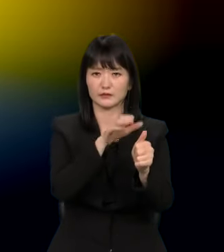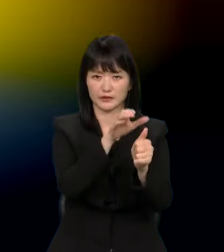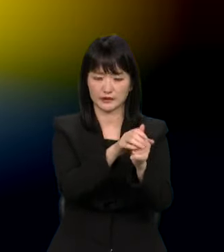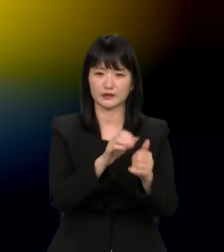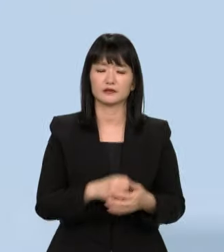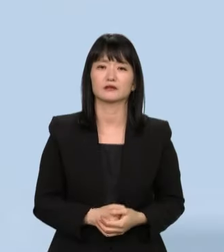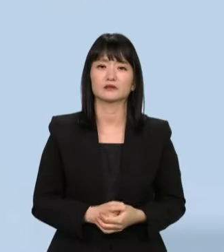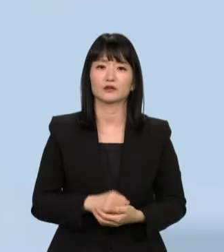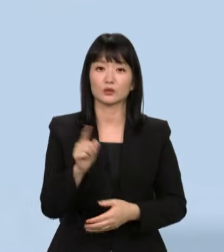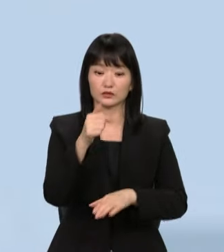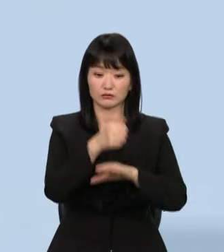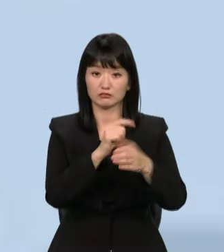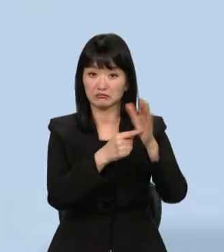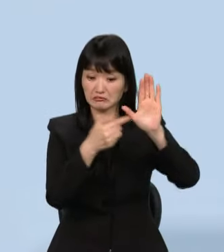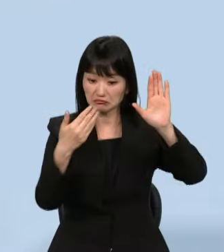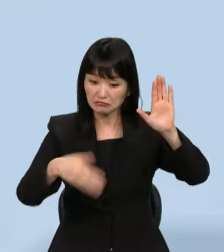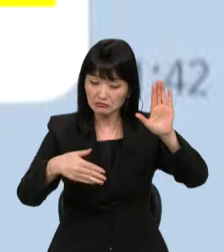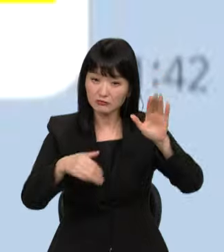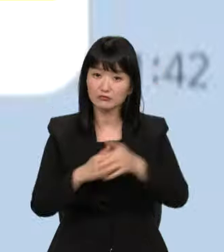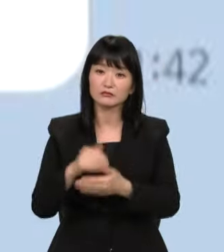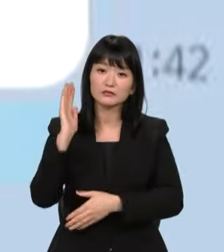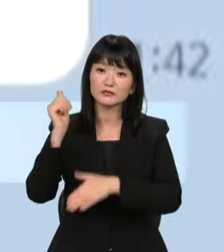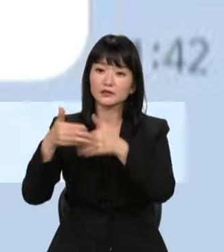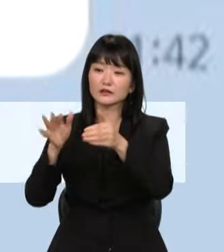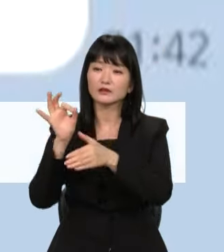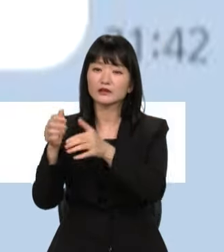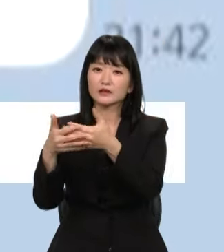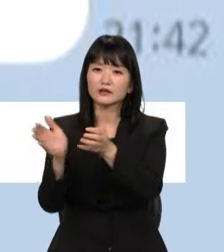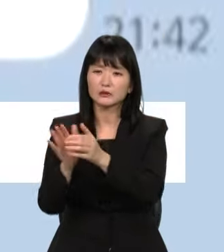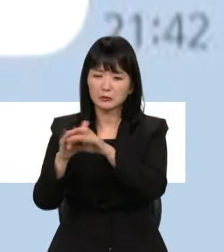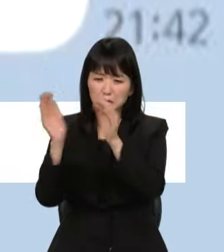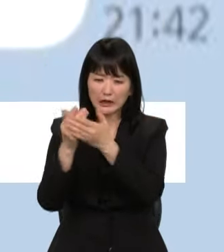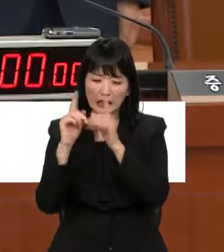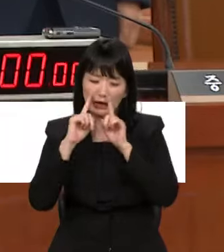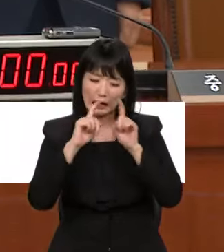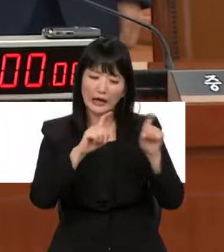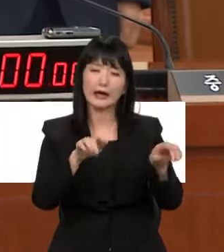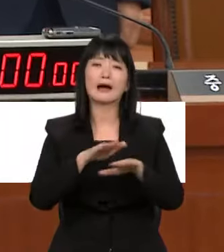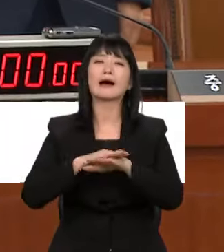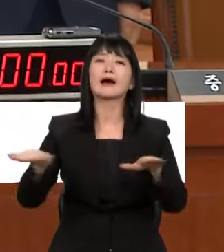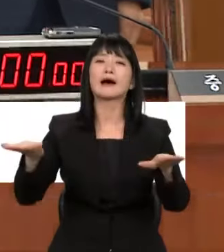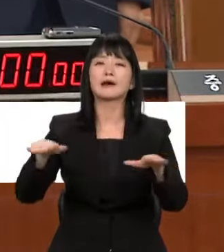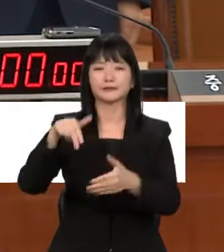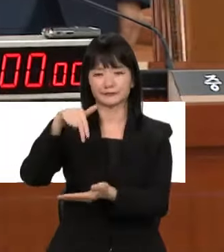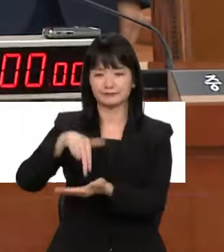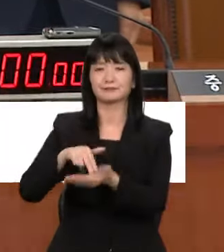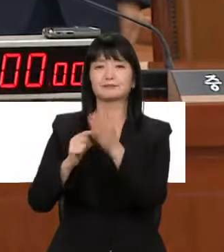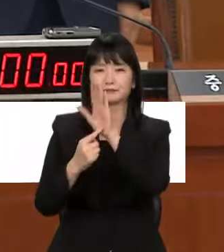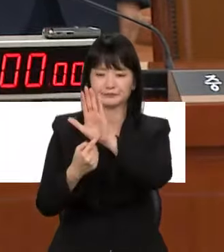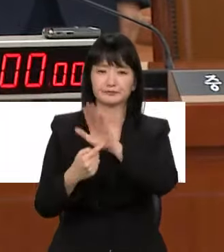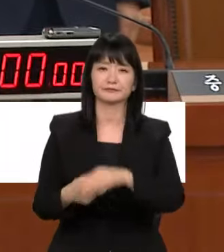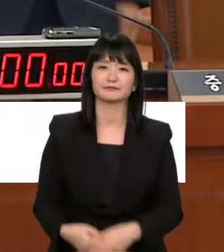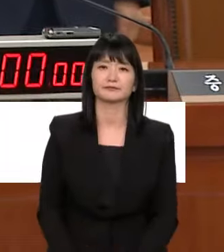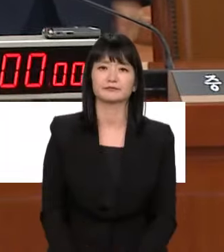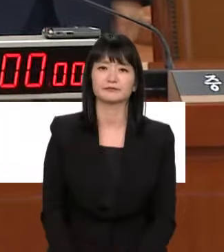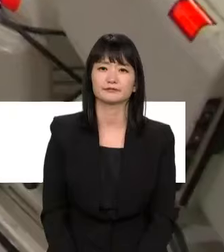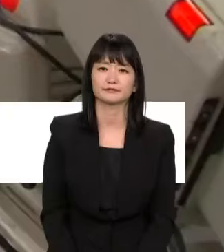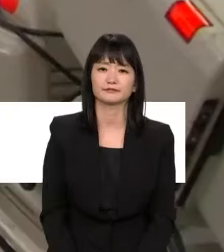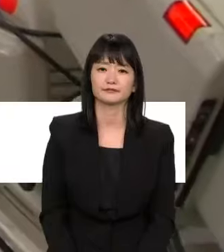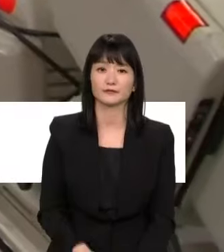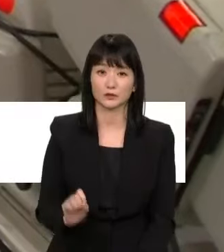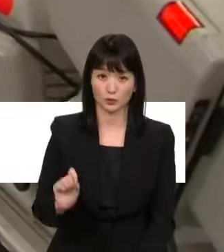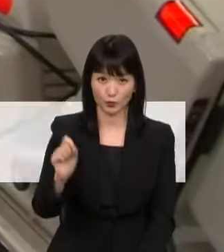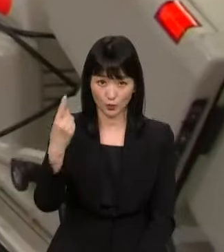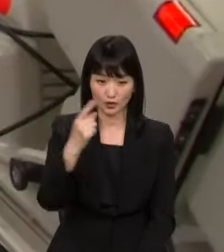결론도 내지 않았는데 대통령실과 여당이 잇따라 모든 의혹이 해소됐다는 식의 입장을 내놓은 겁니다. 이